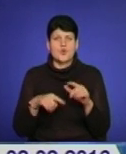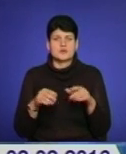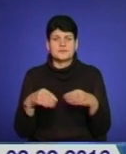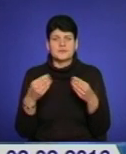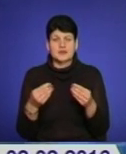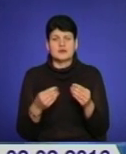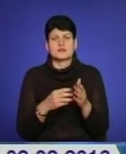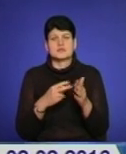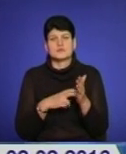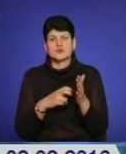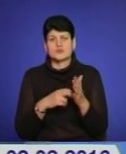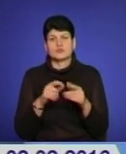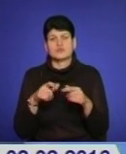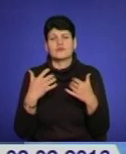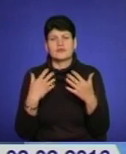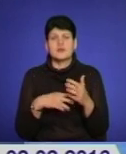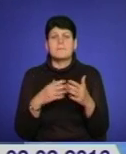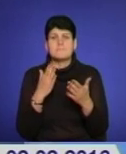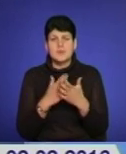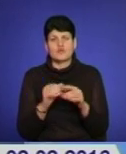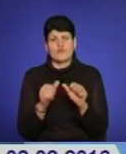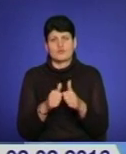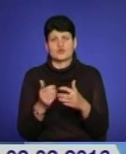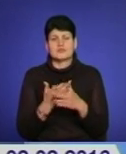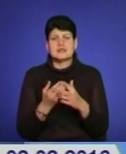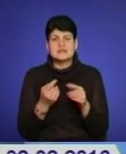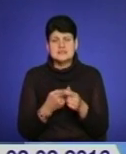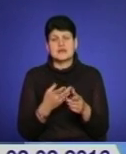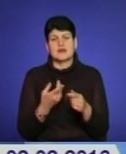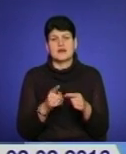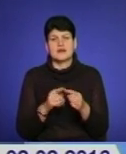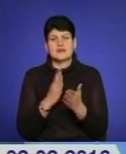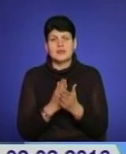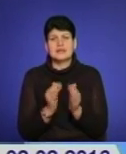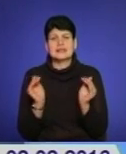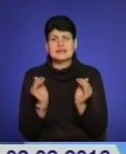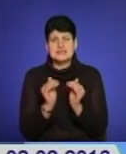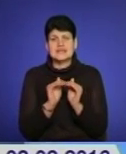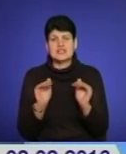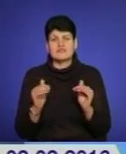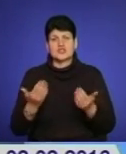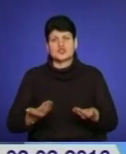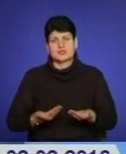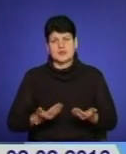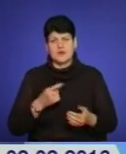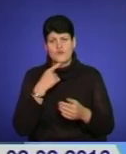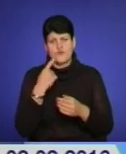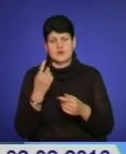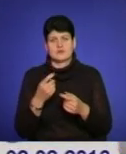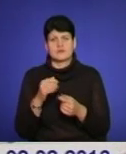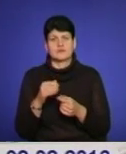мають оформлену субсидію. Це свідчить про низький рівень життя, визнають у Департаменті соціального захисту населення обласної державної